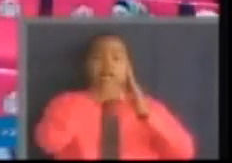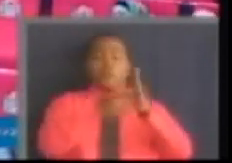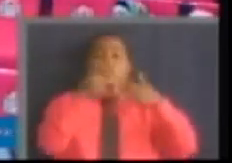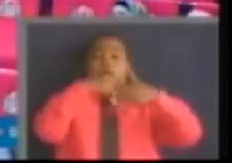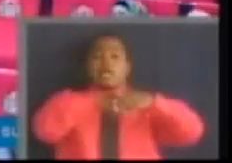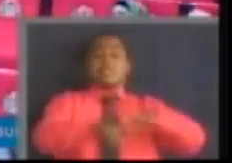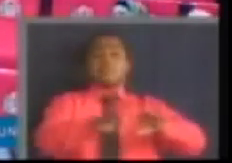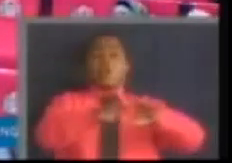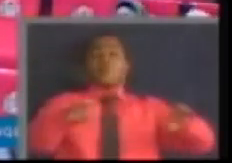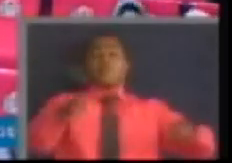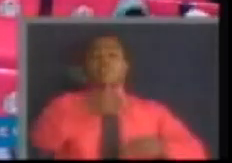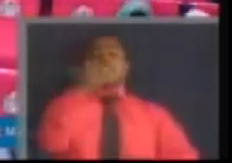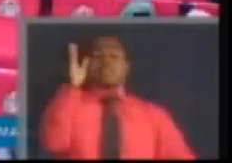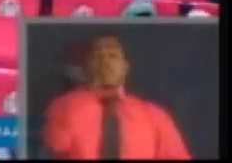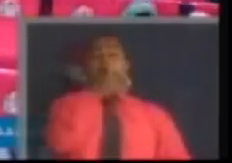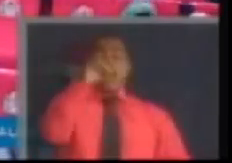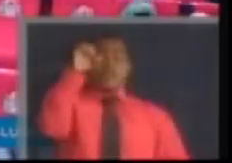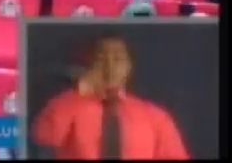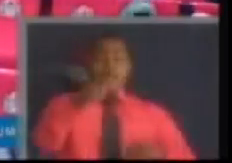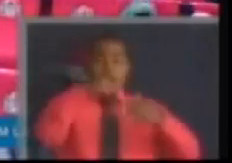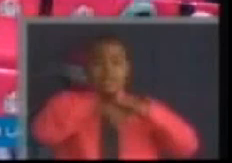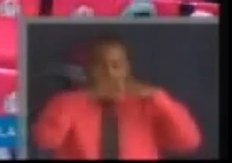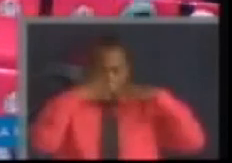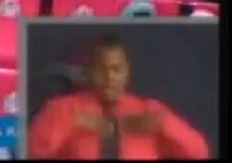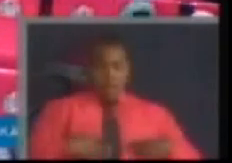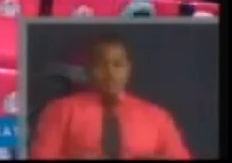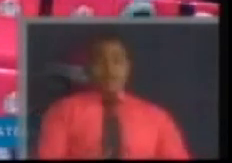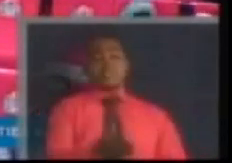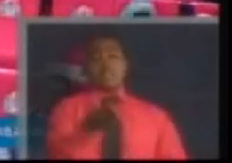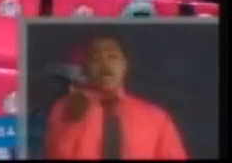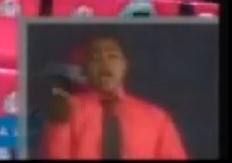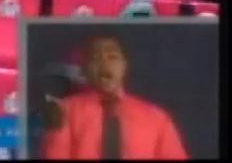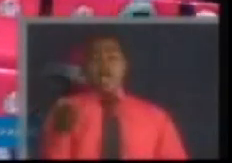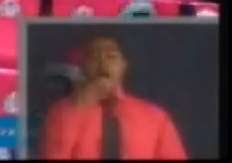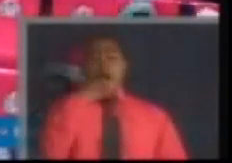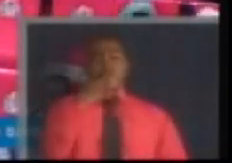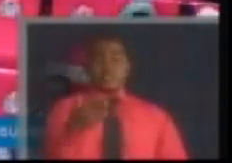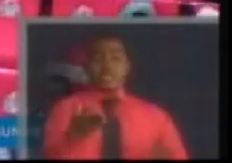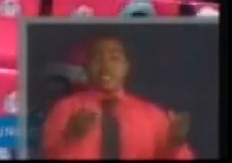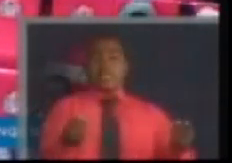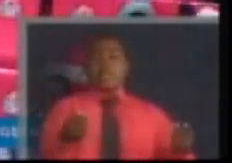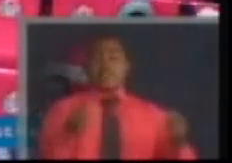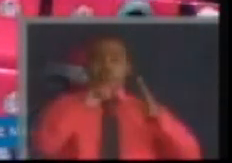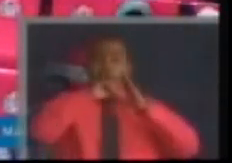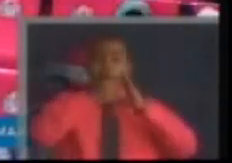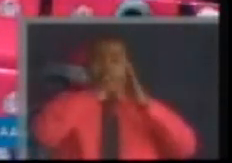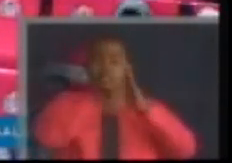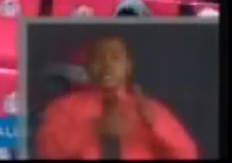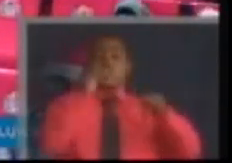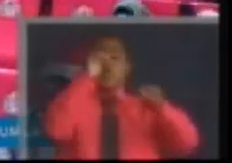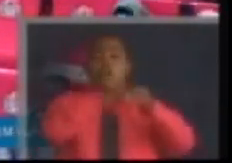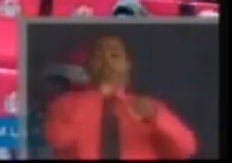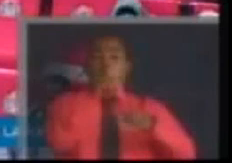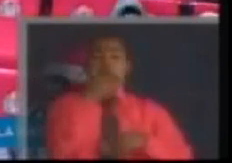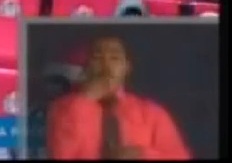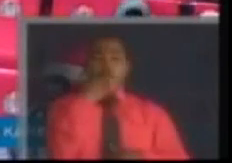hali inakuwa mbaya kwa mavazi haya tunavaa kwenye bunge. Kwa hivyo ikalegezwa masharti ili waheshimiwa wajumbe wawe na nafuu katika uvaaji, ingawa